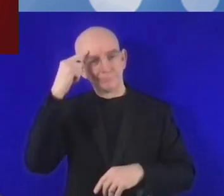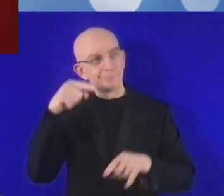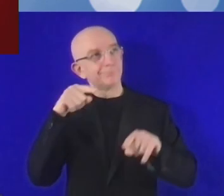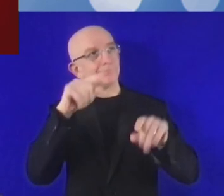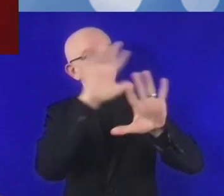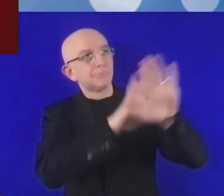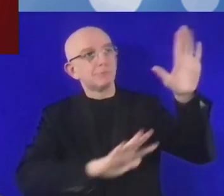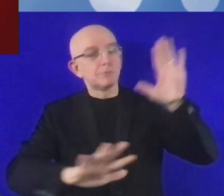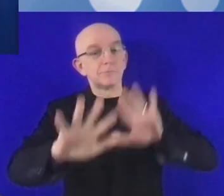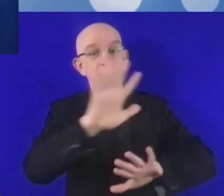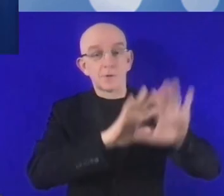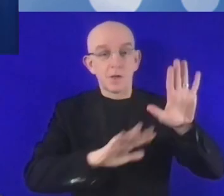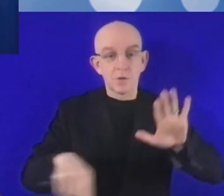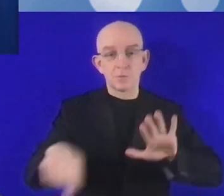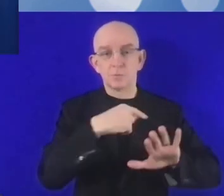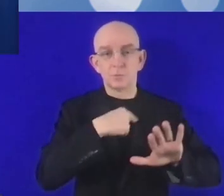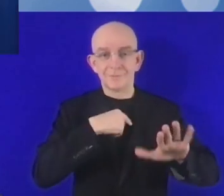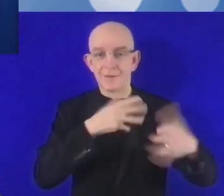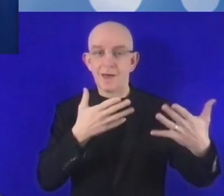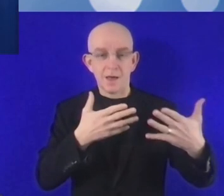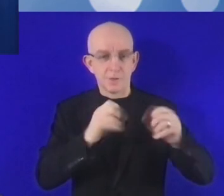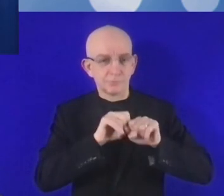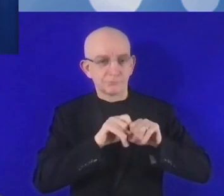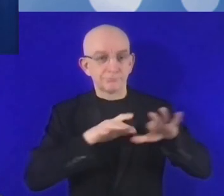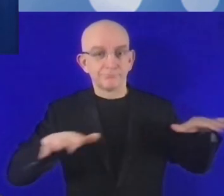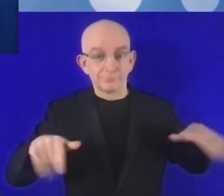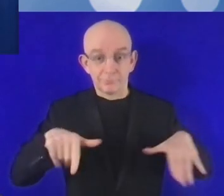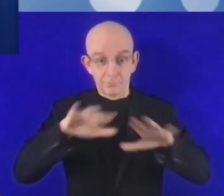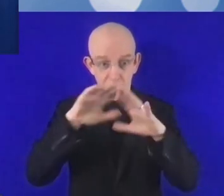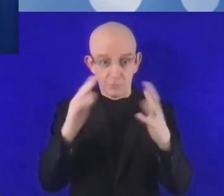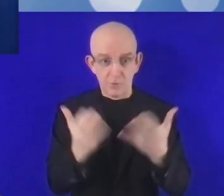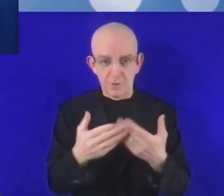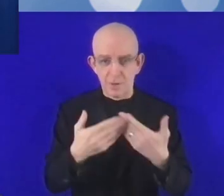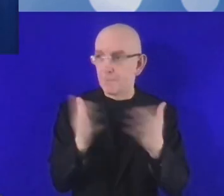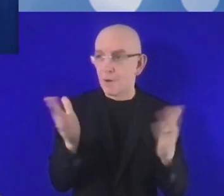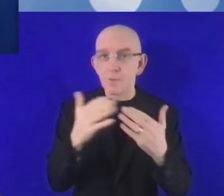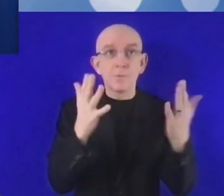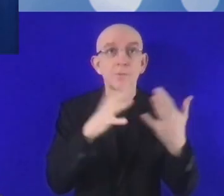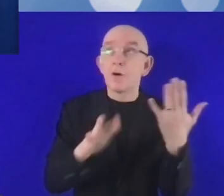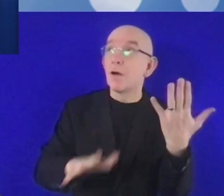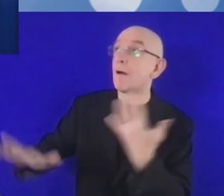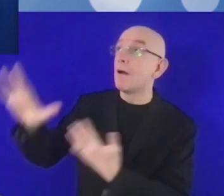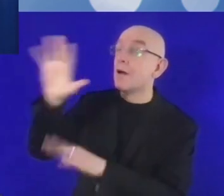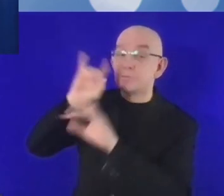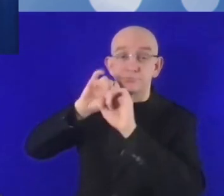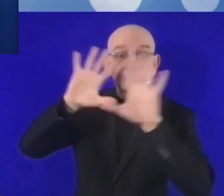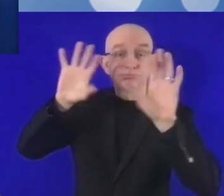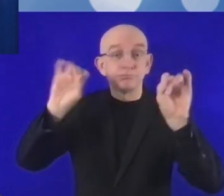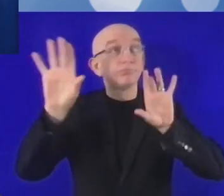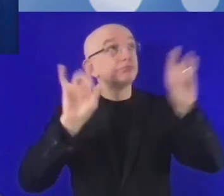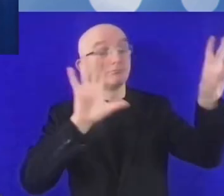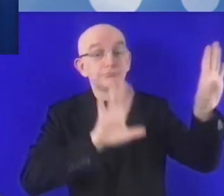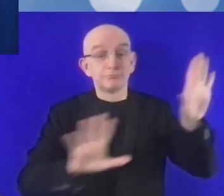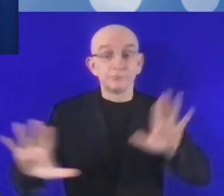一个著名作家和文学未来学家 Stanisław Lem 的